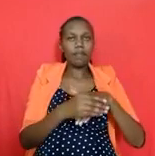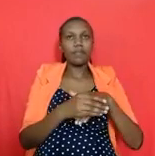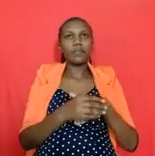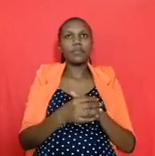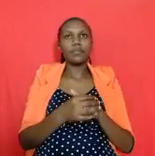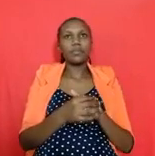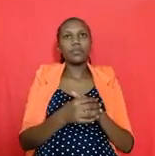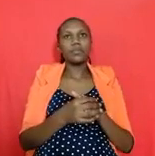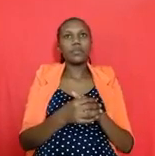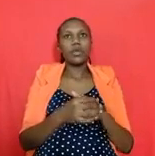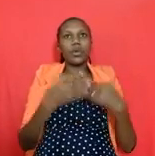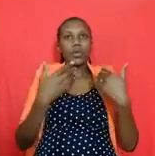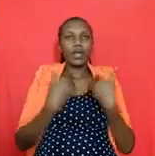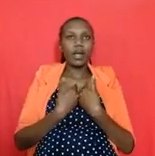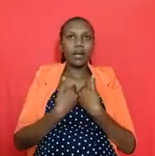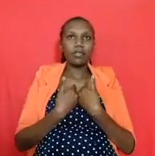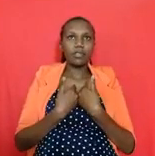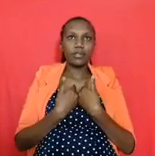ni